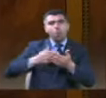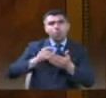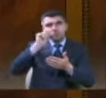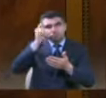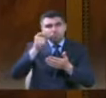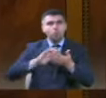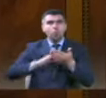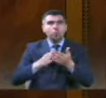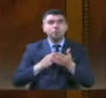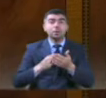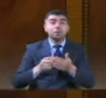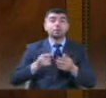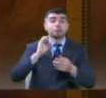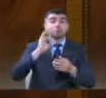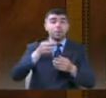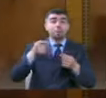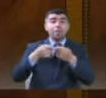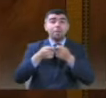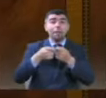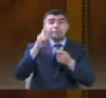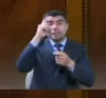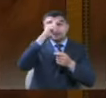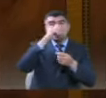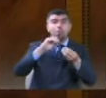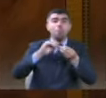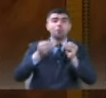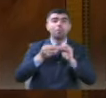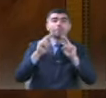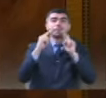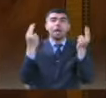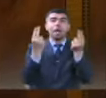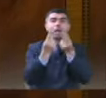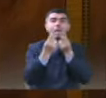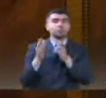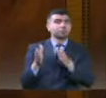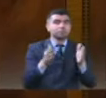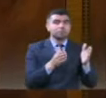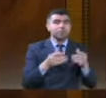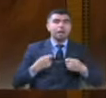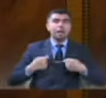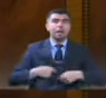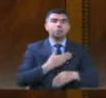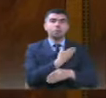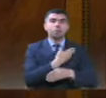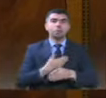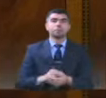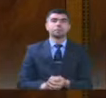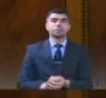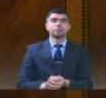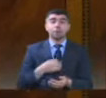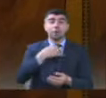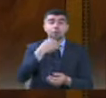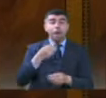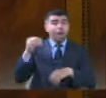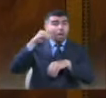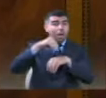كبيرة في ظرفية اقتصادية صعبة. سيد رئيس، اسمحوا لي أن أؤكد لكم أن الحوار